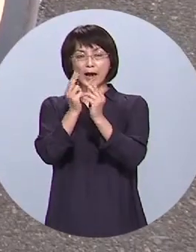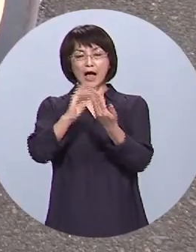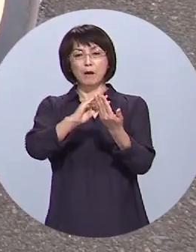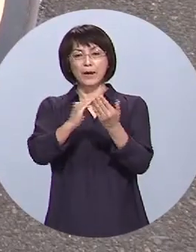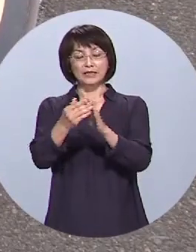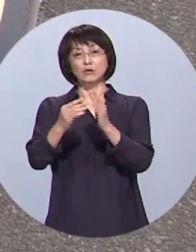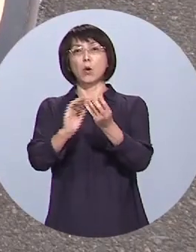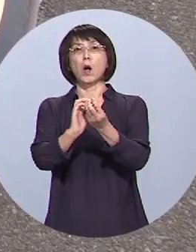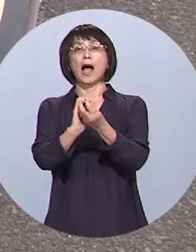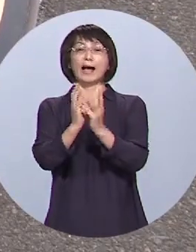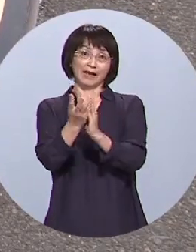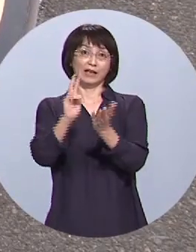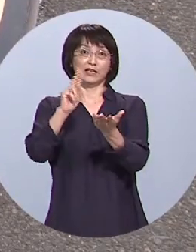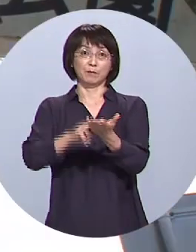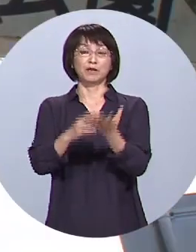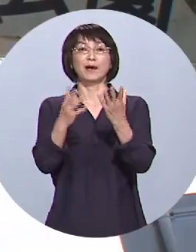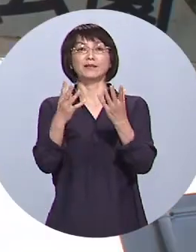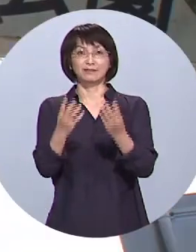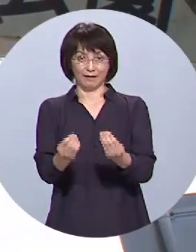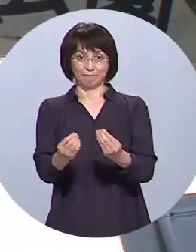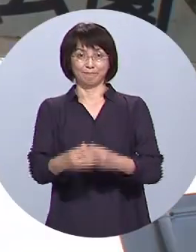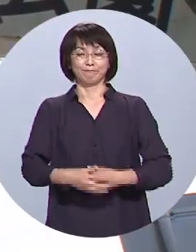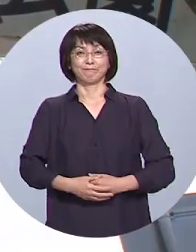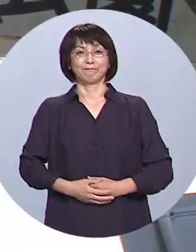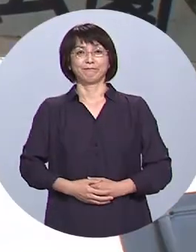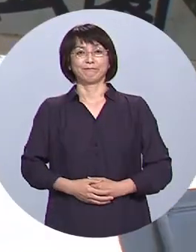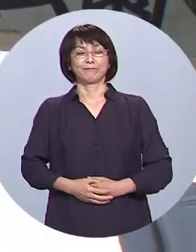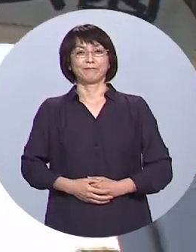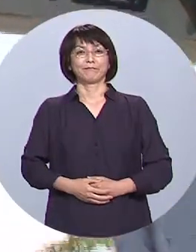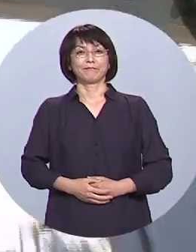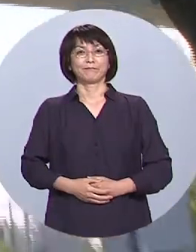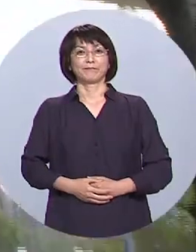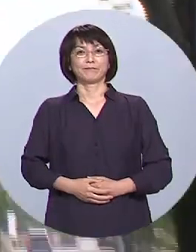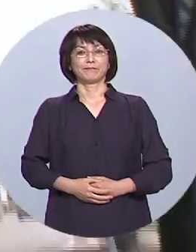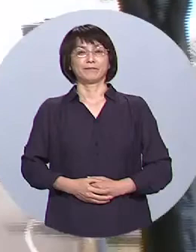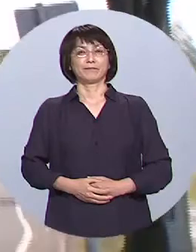。カラフルなマンホールもあります。